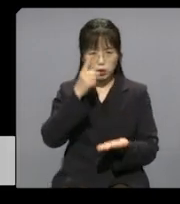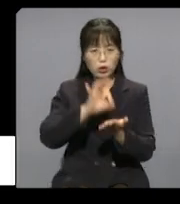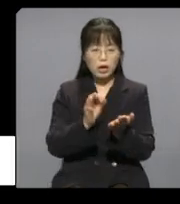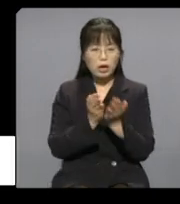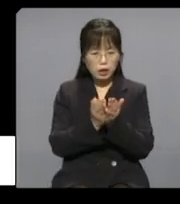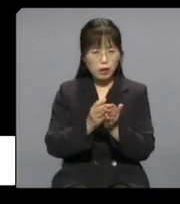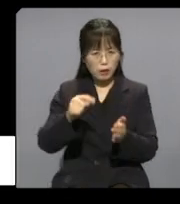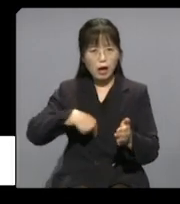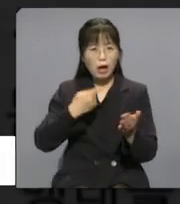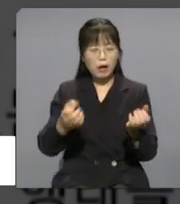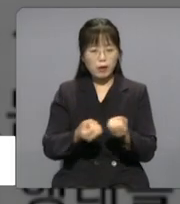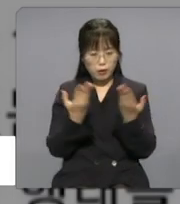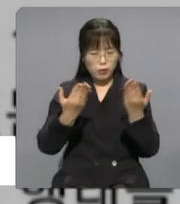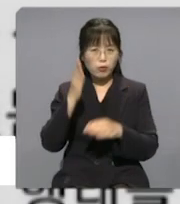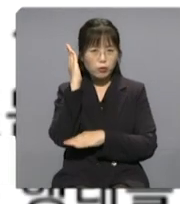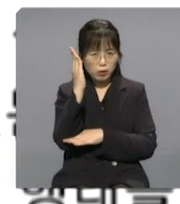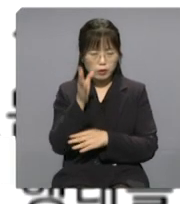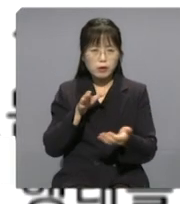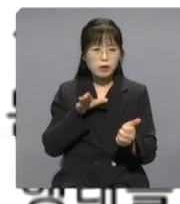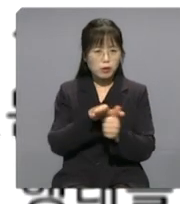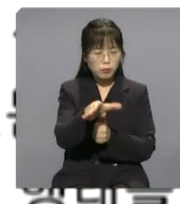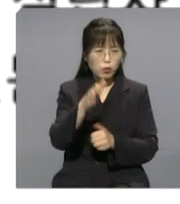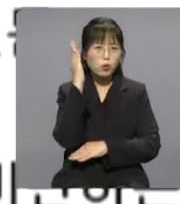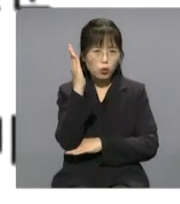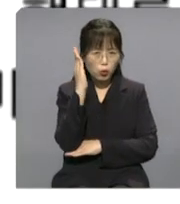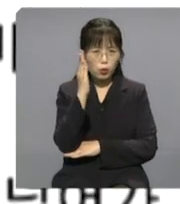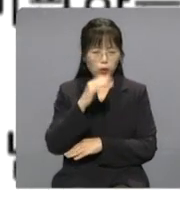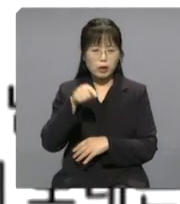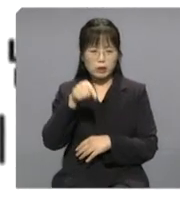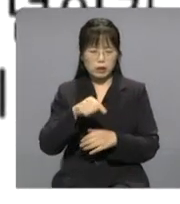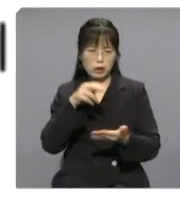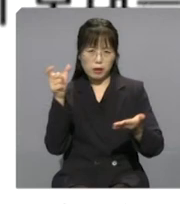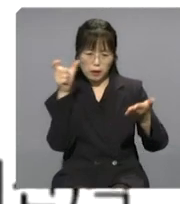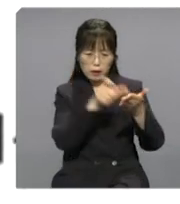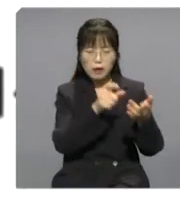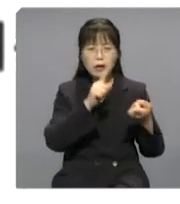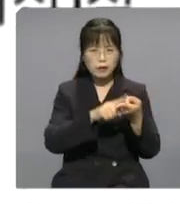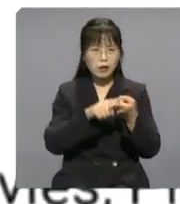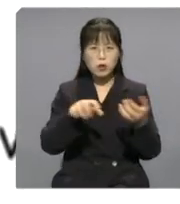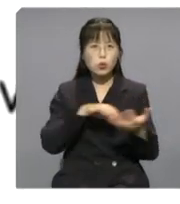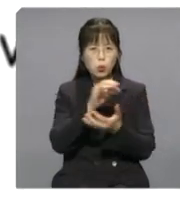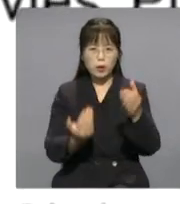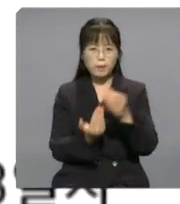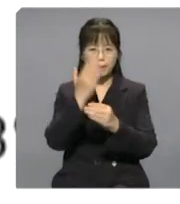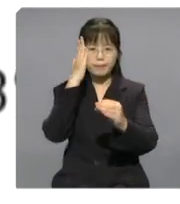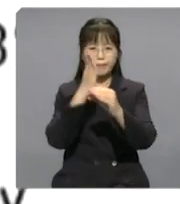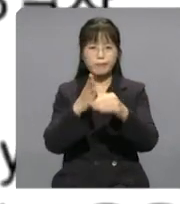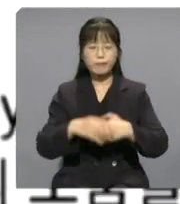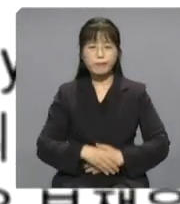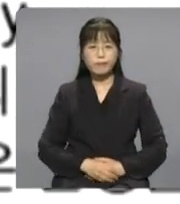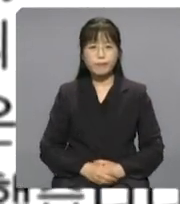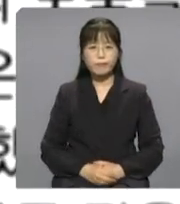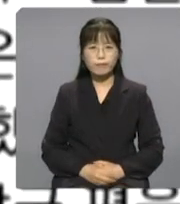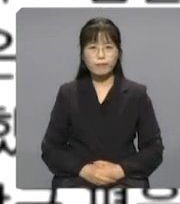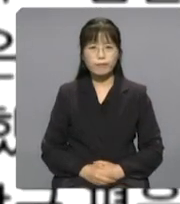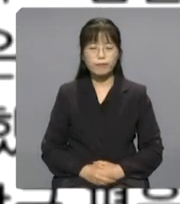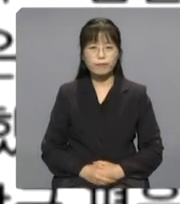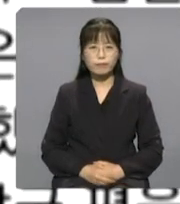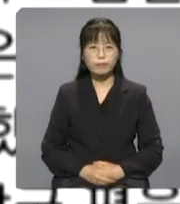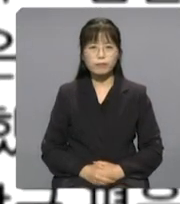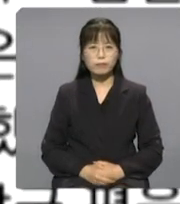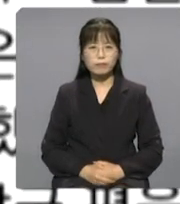천안함 자폭설 등 음모론과 등을 다수 게재한 점도 논란을 불러일으키고 있습니다 OBS